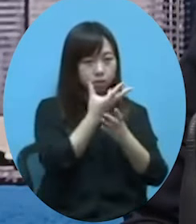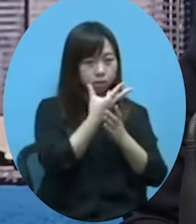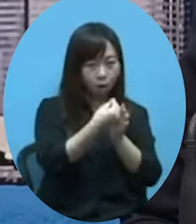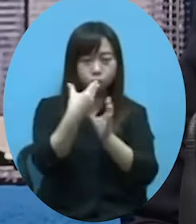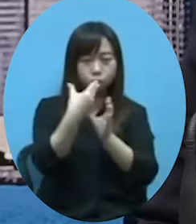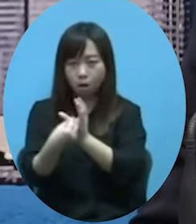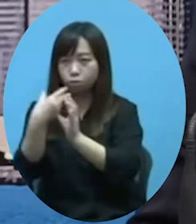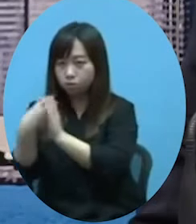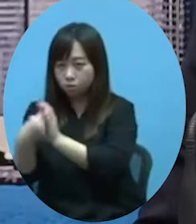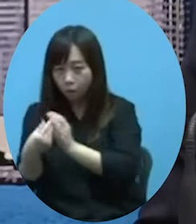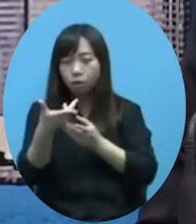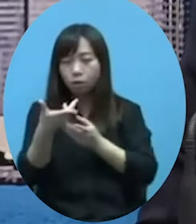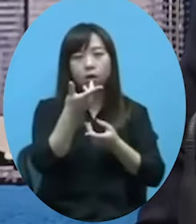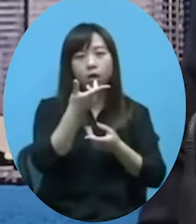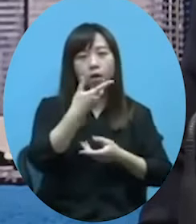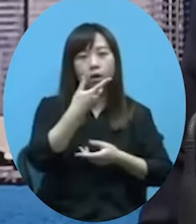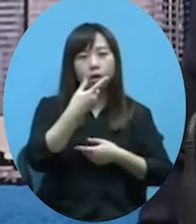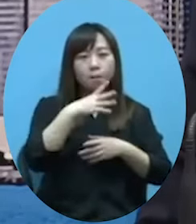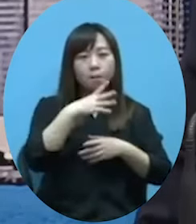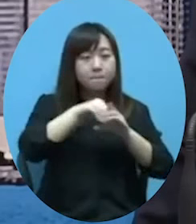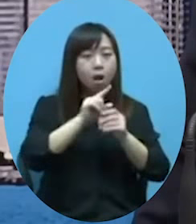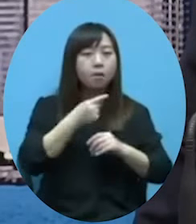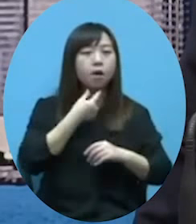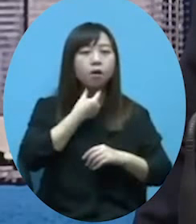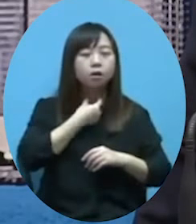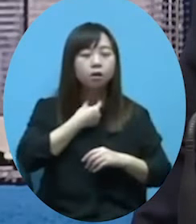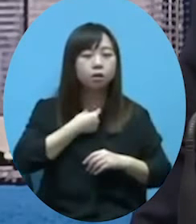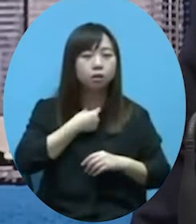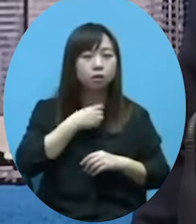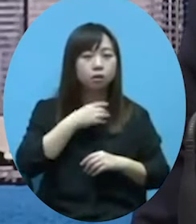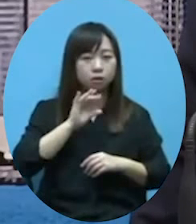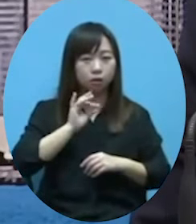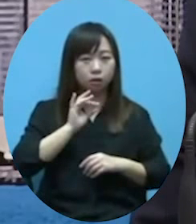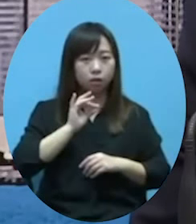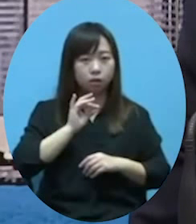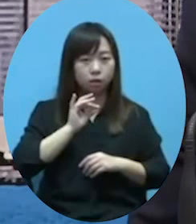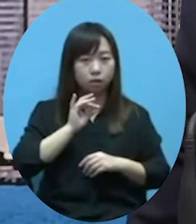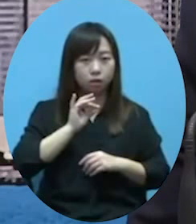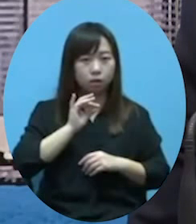樣本這個樣本呢其實包括它的口腔這個